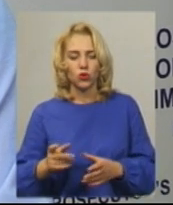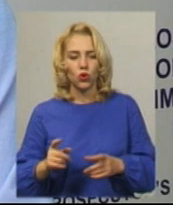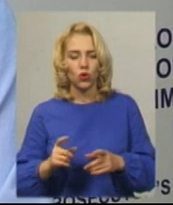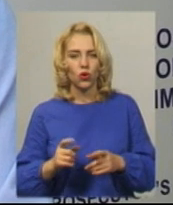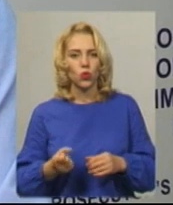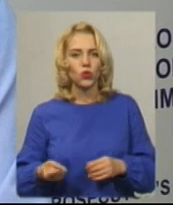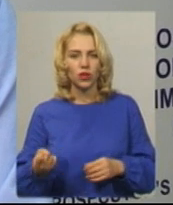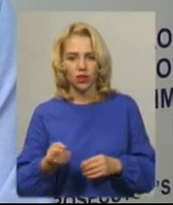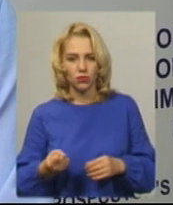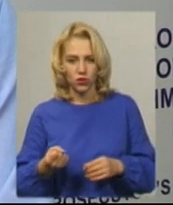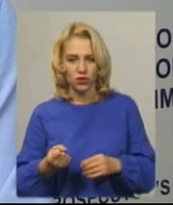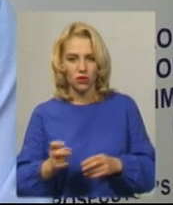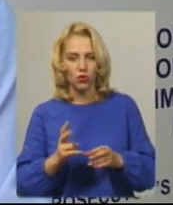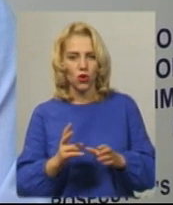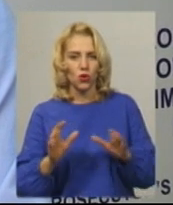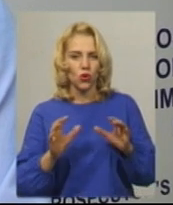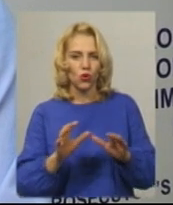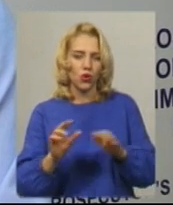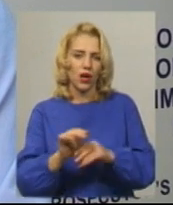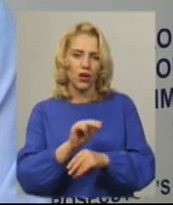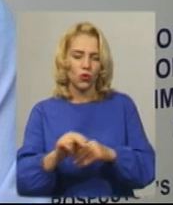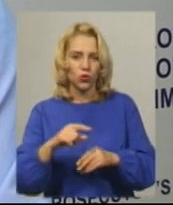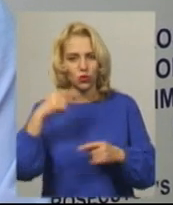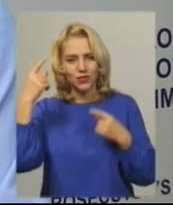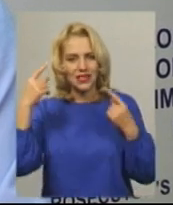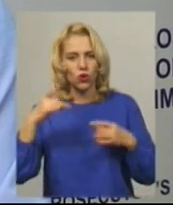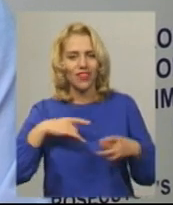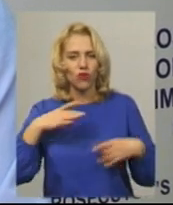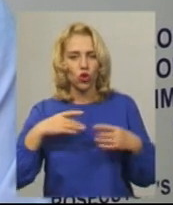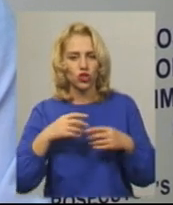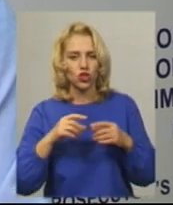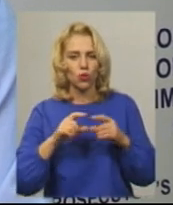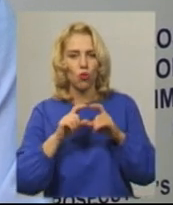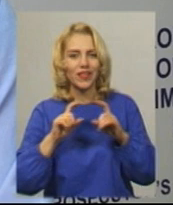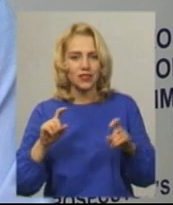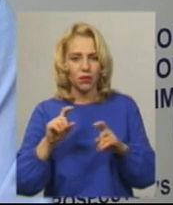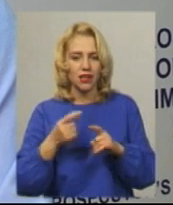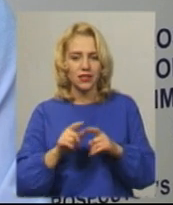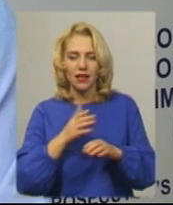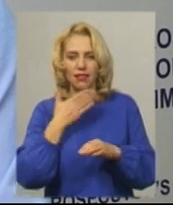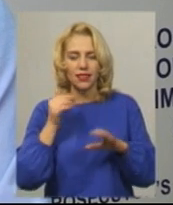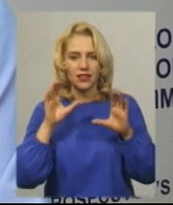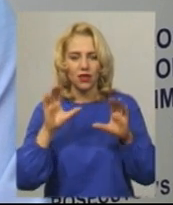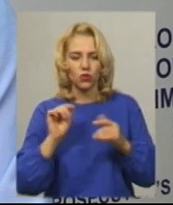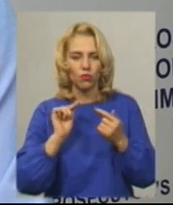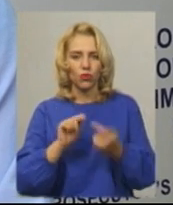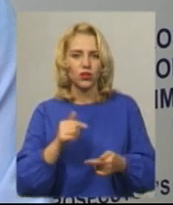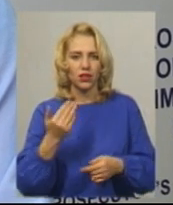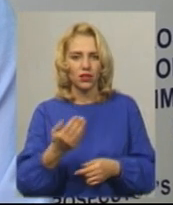які лікуються вказаному психонерологічному диспансері, які незаконно, суперфактично їхній волі,